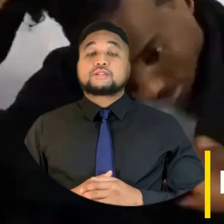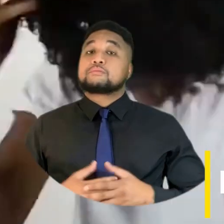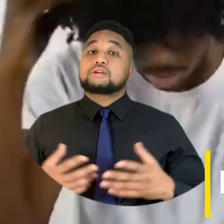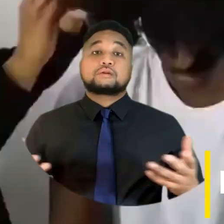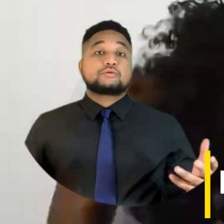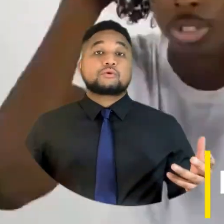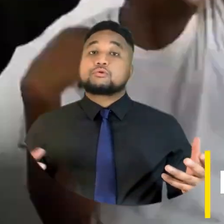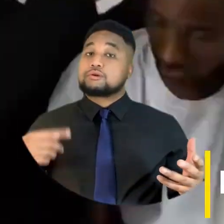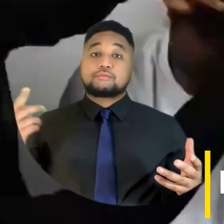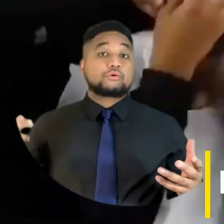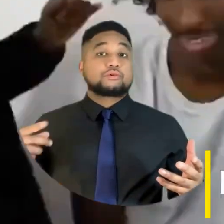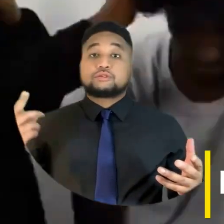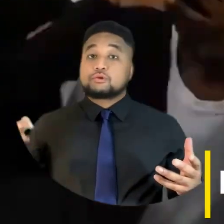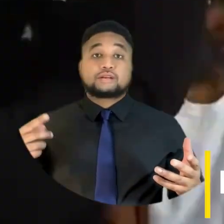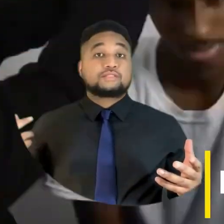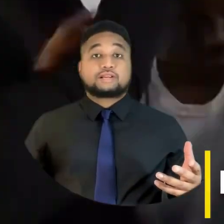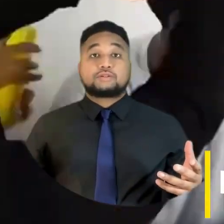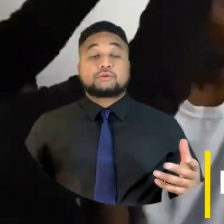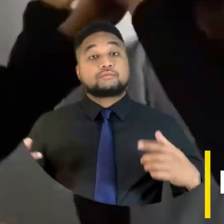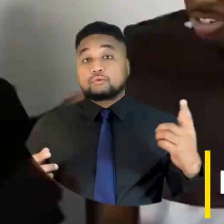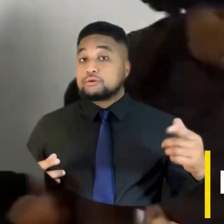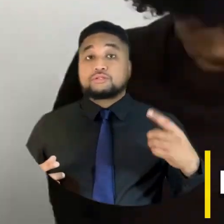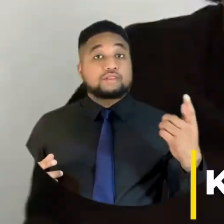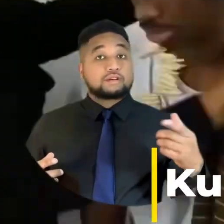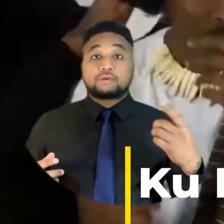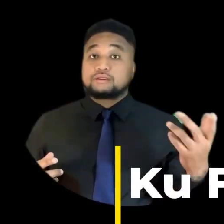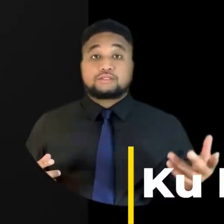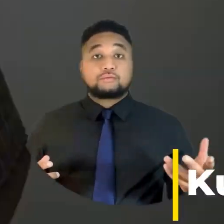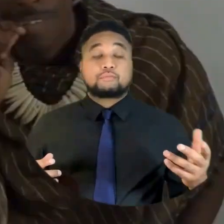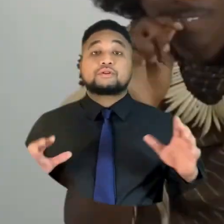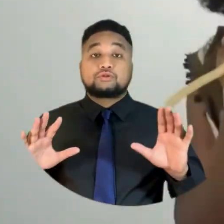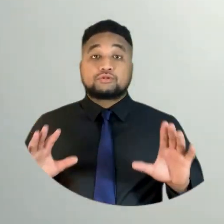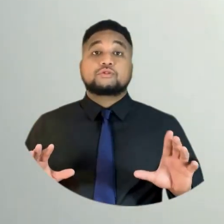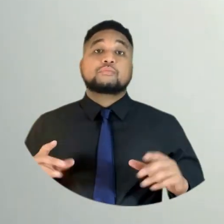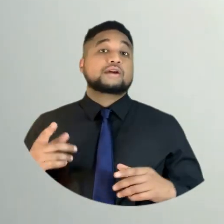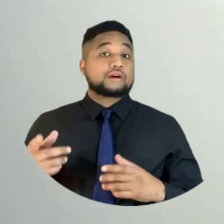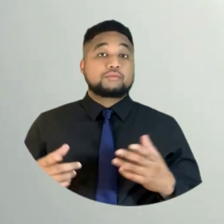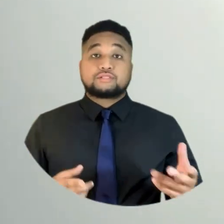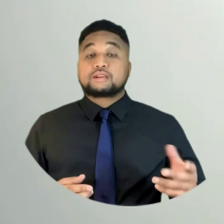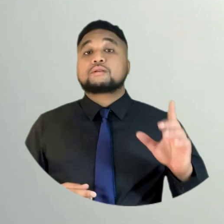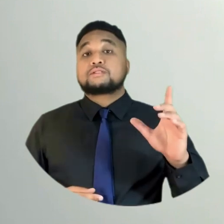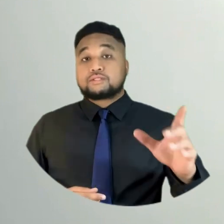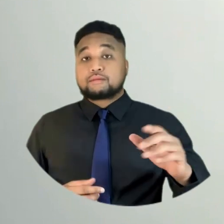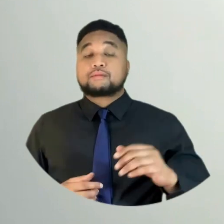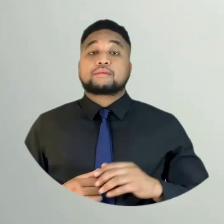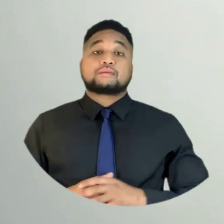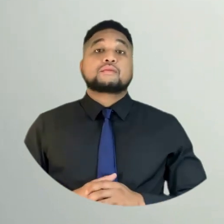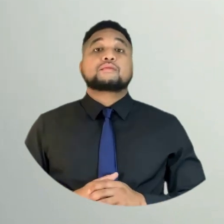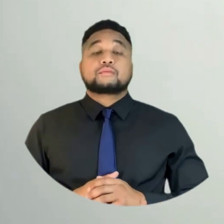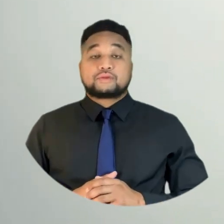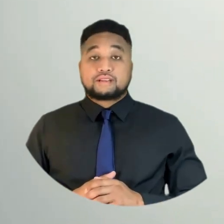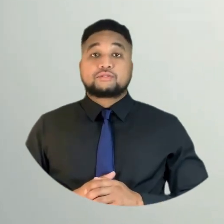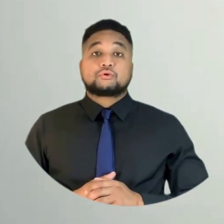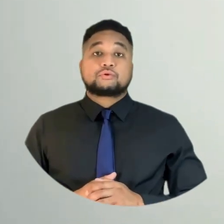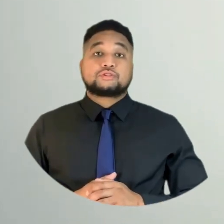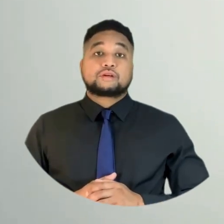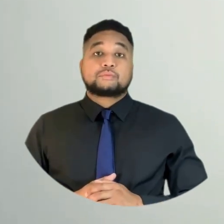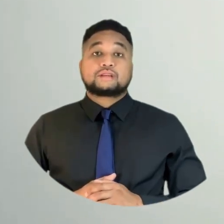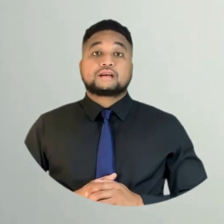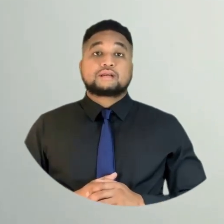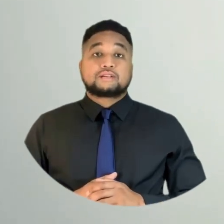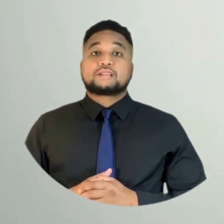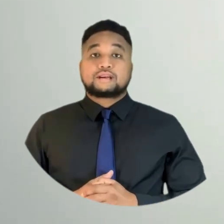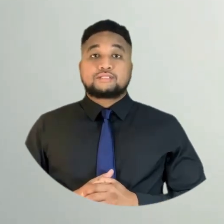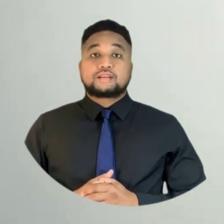meel kasta oo ay joogaan gaar ahaan inta ku dhaqan bariga afrika guud ahaan dhaqanka soomaalidu waa haybada iyo sharafta u gaarka